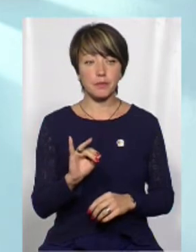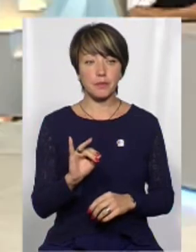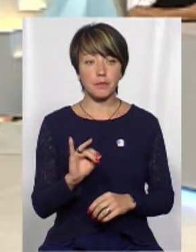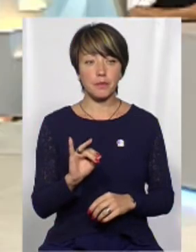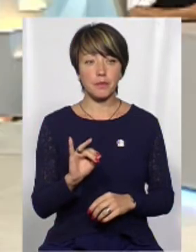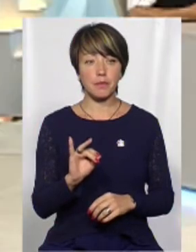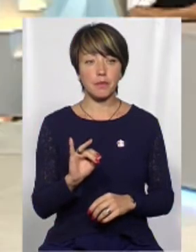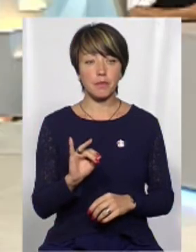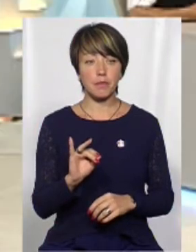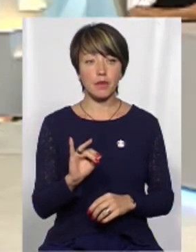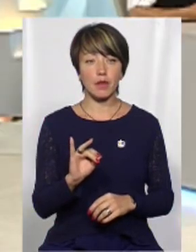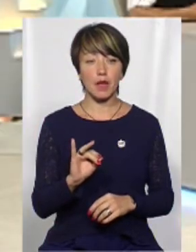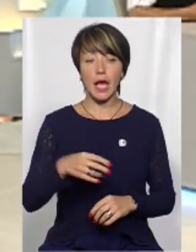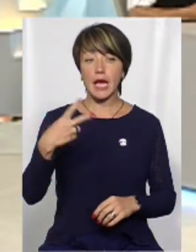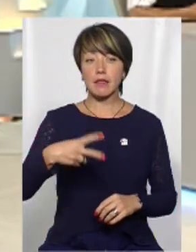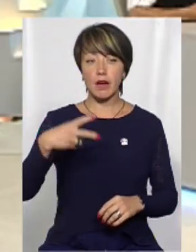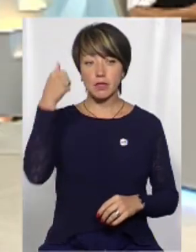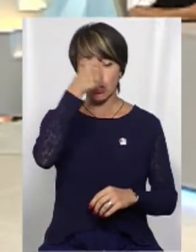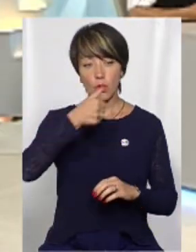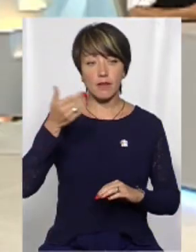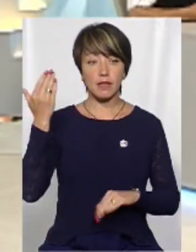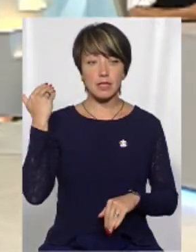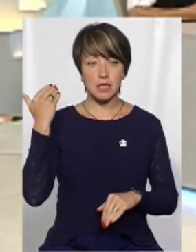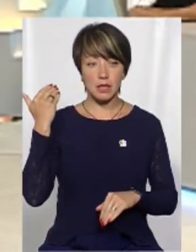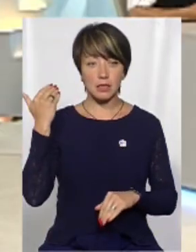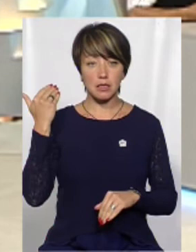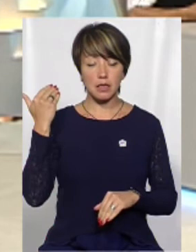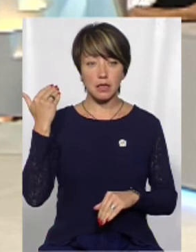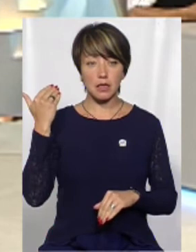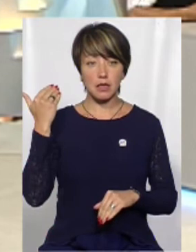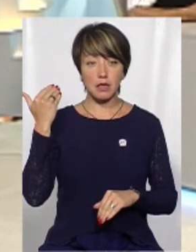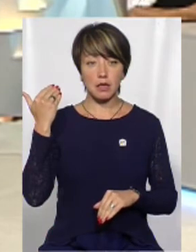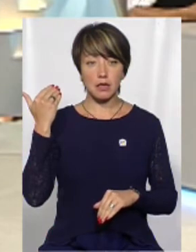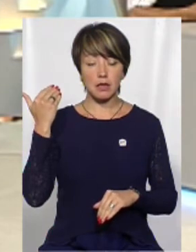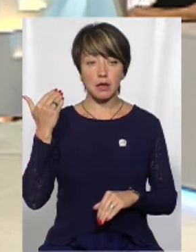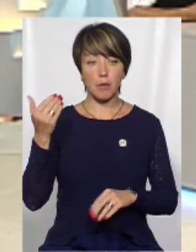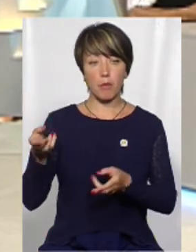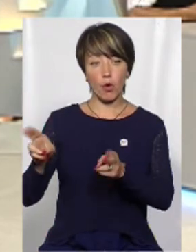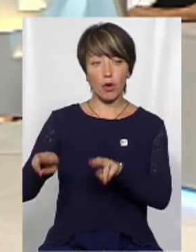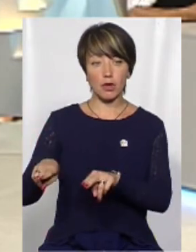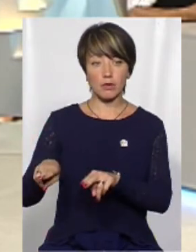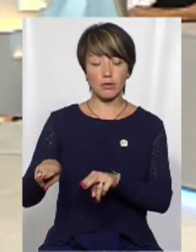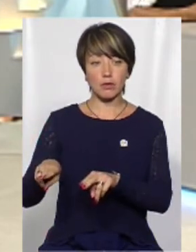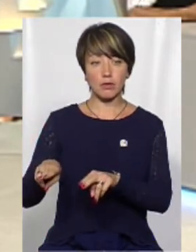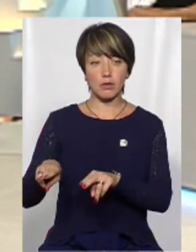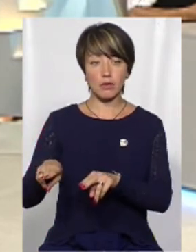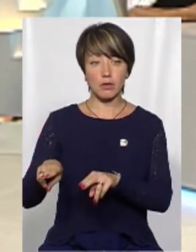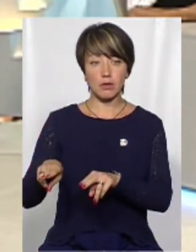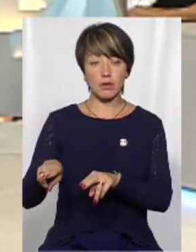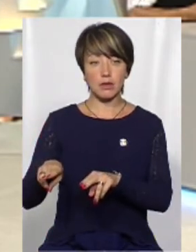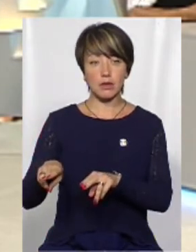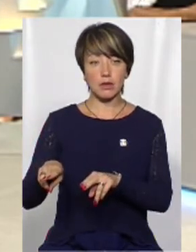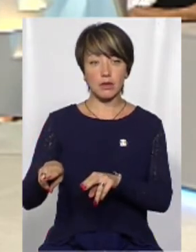arrêtées. 20 років назад він все покинув і... Et quand on a vu le montant